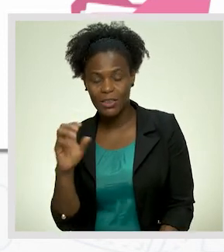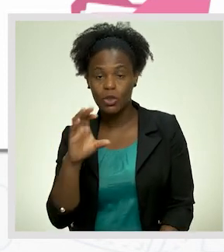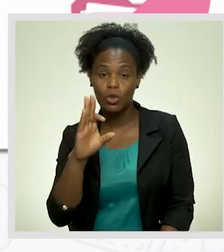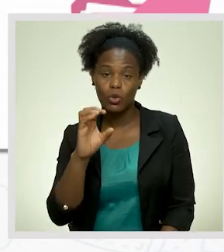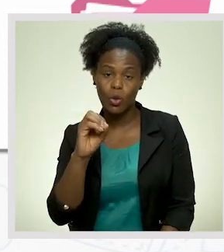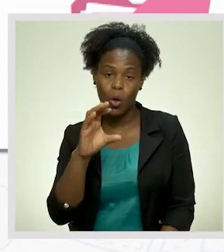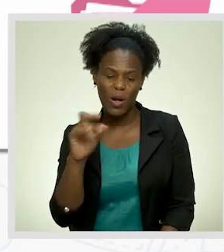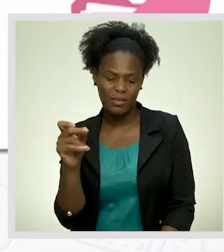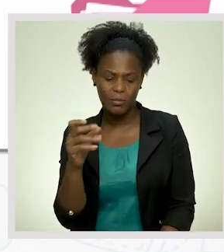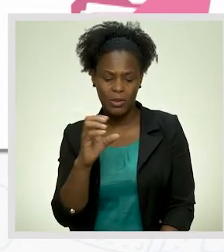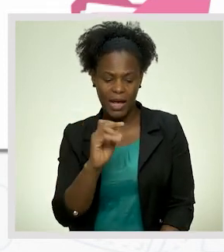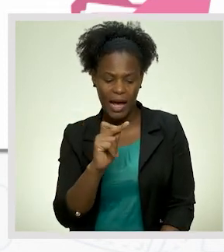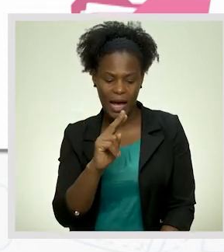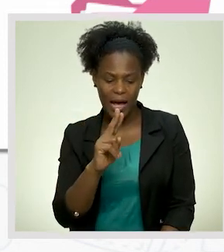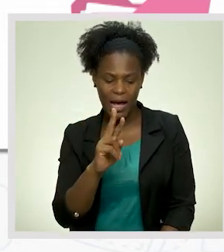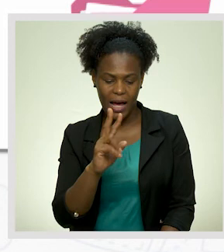Astérix et Obélix.